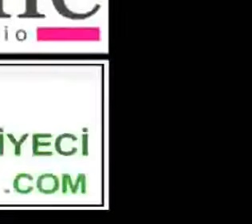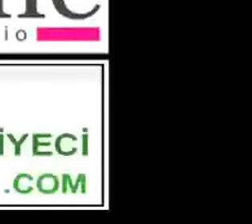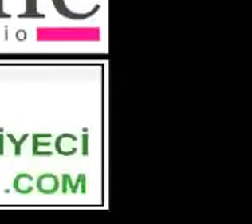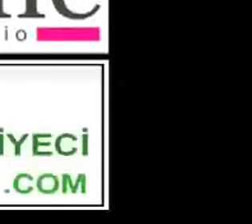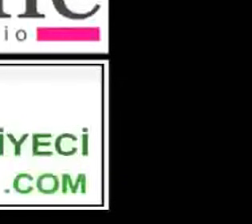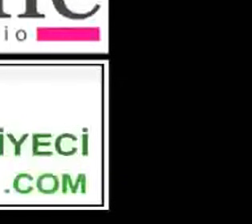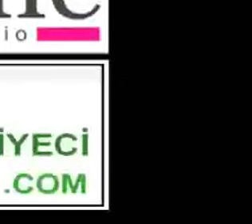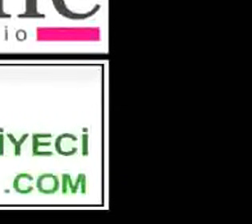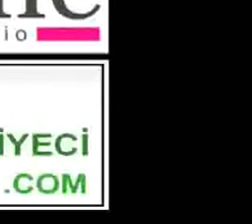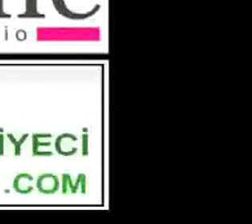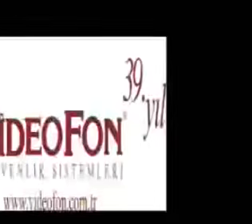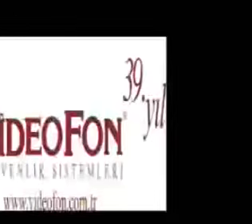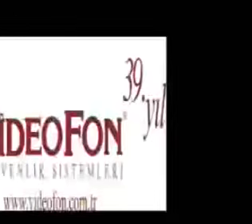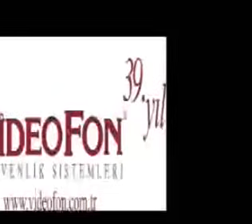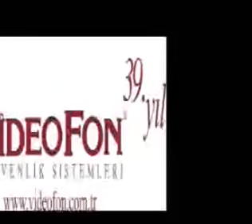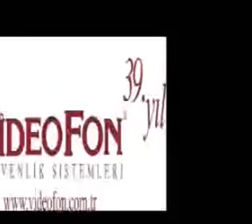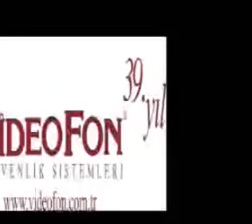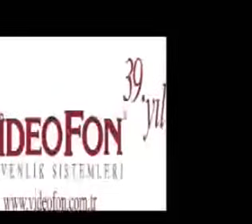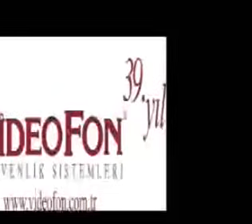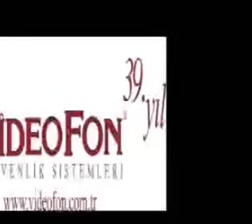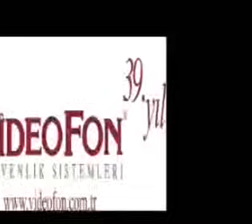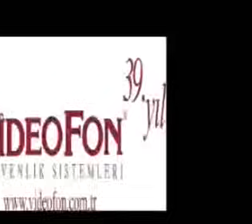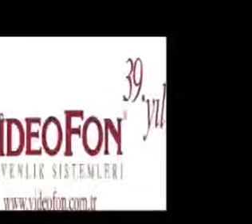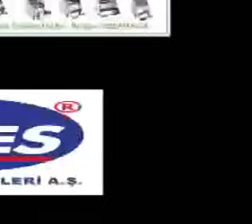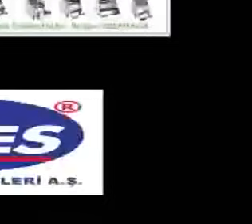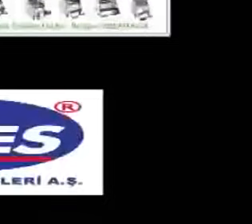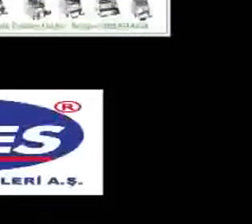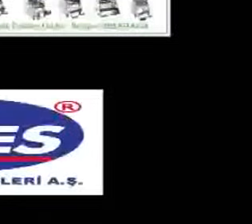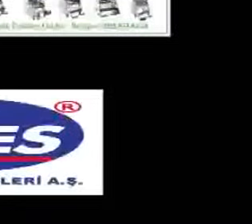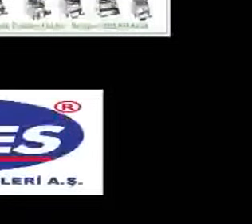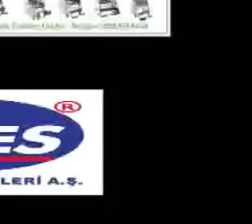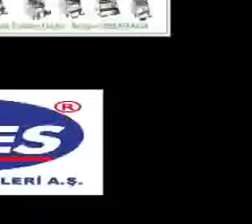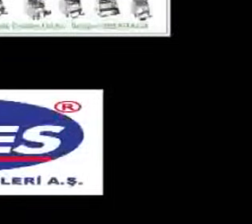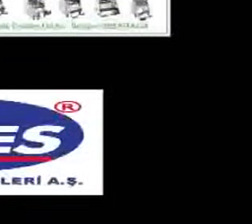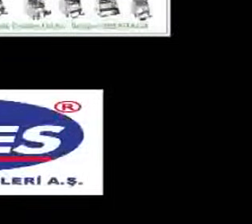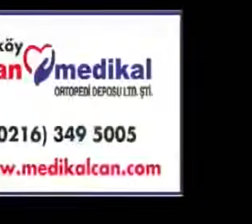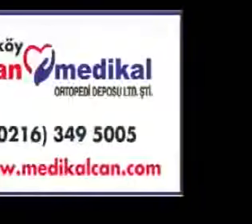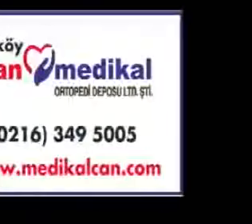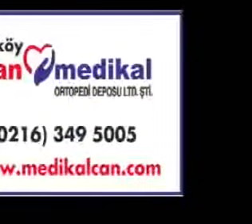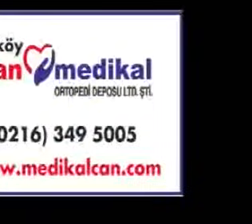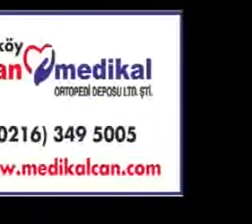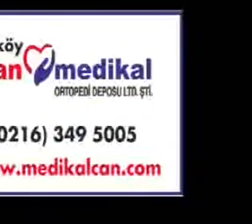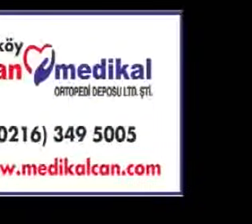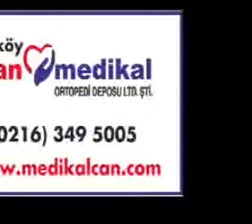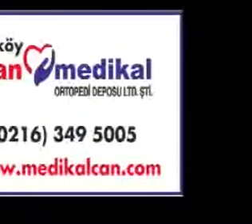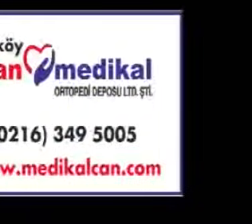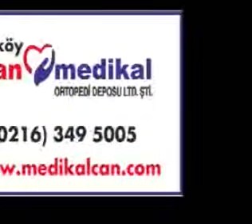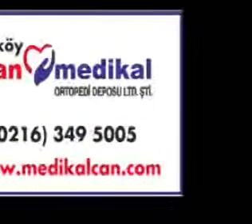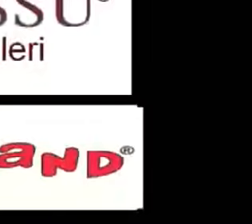ışık yollarda. Hüzünden, mutluluktan dem